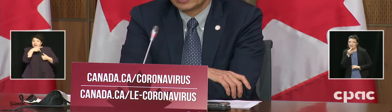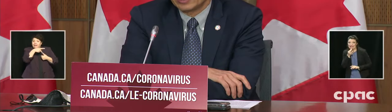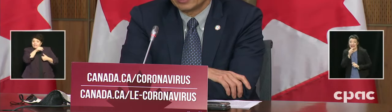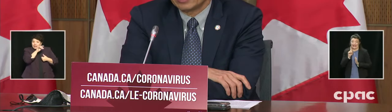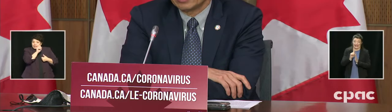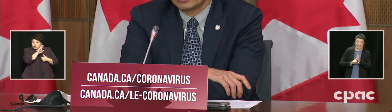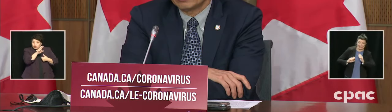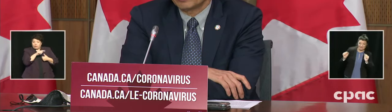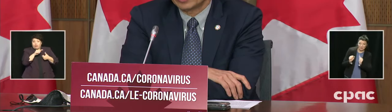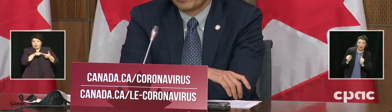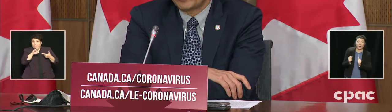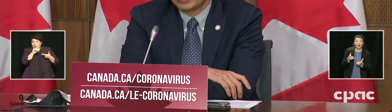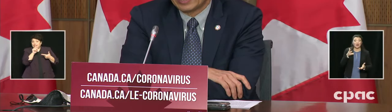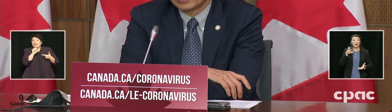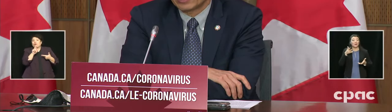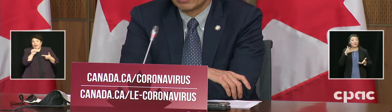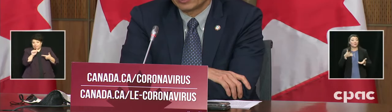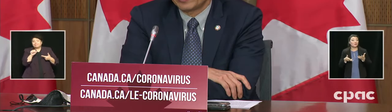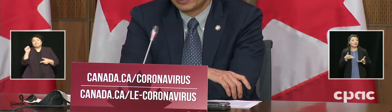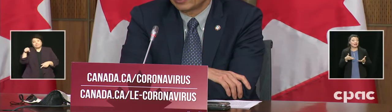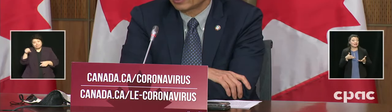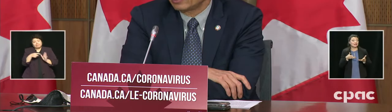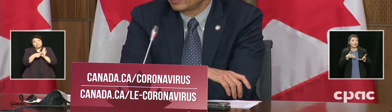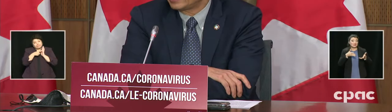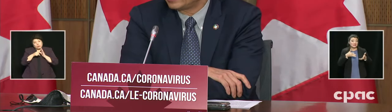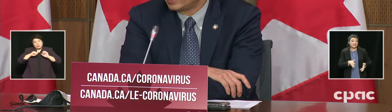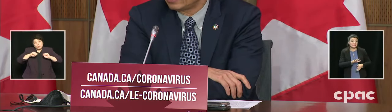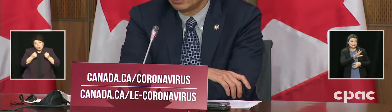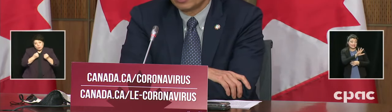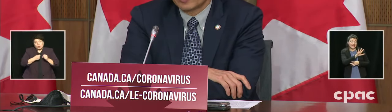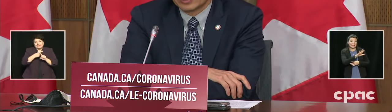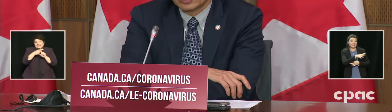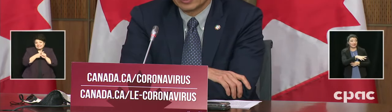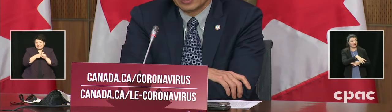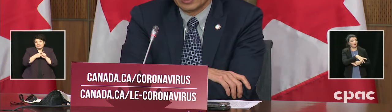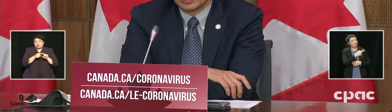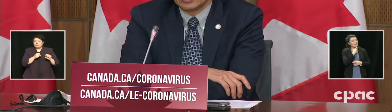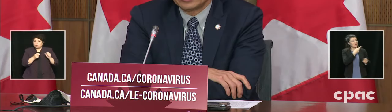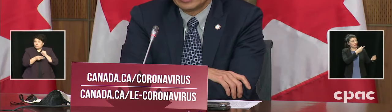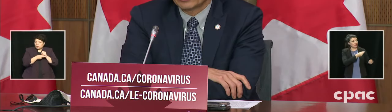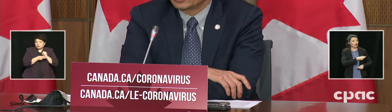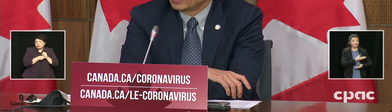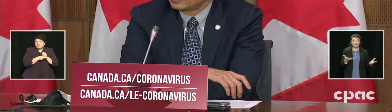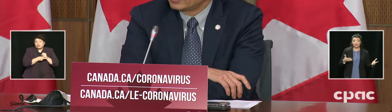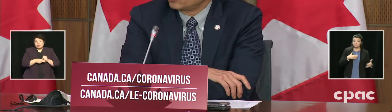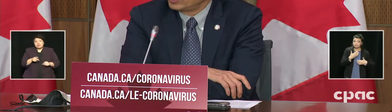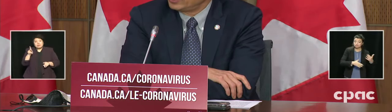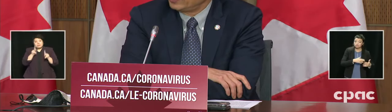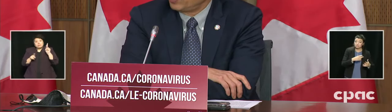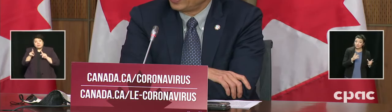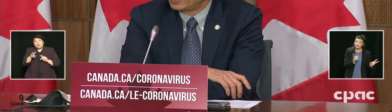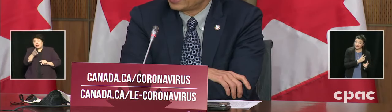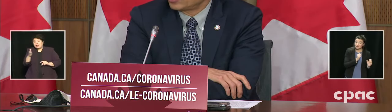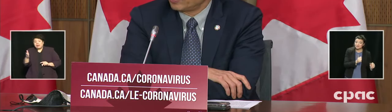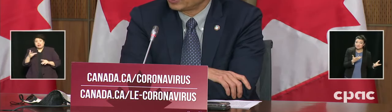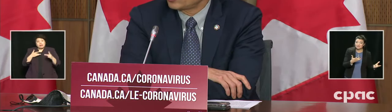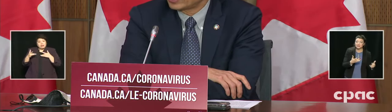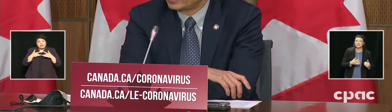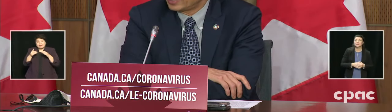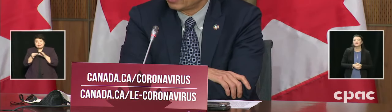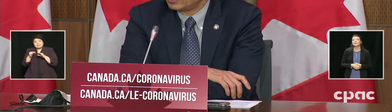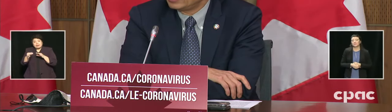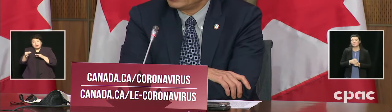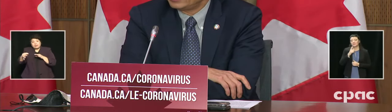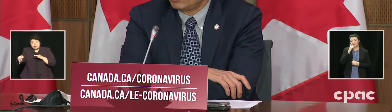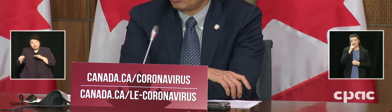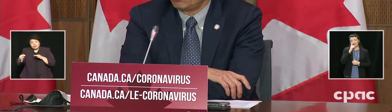aussi, pour la population qui peut-être s'inquiète, je pense que si on regarde c'est quoi les populations